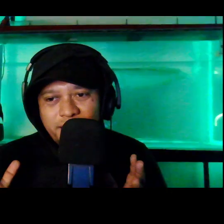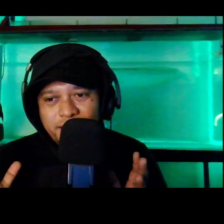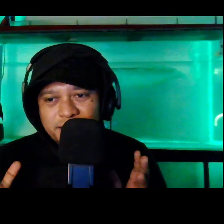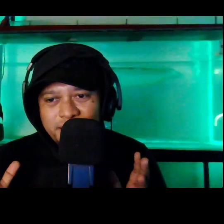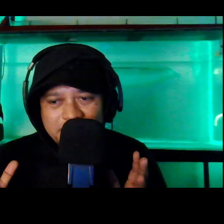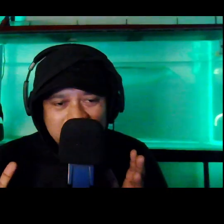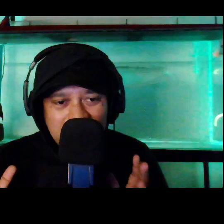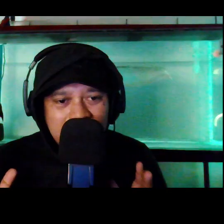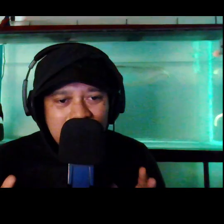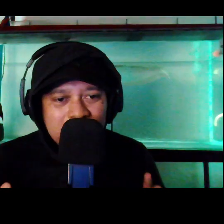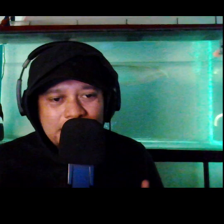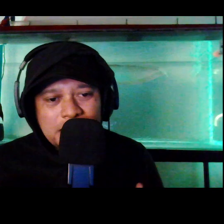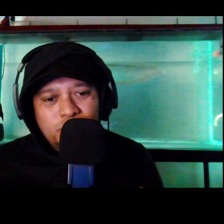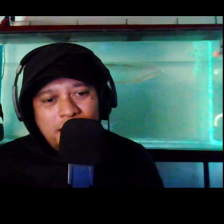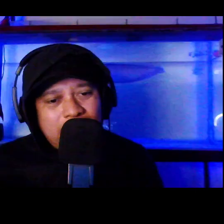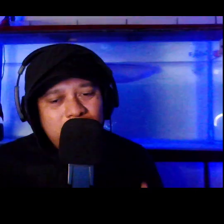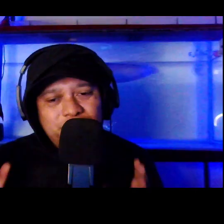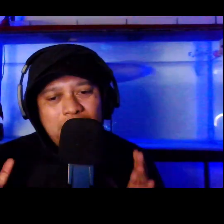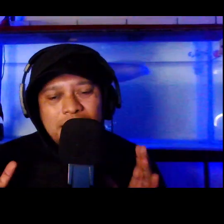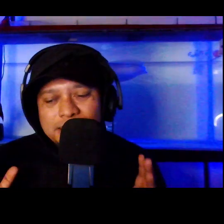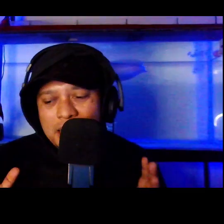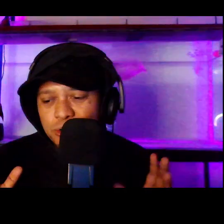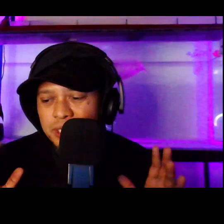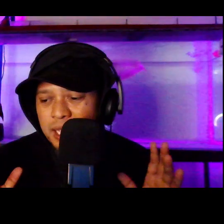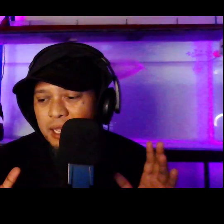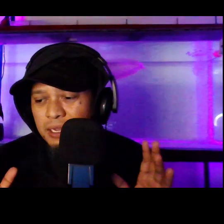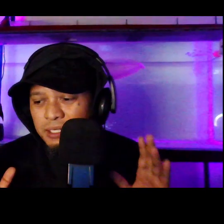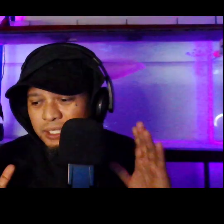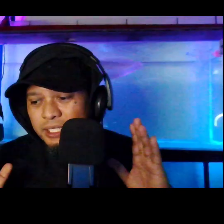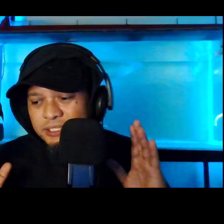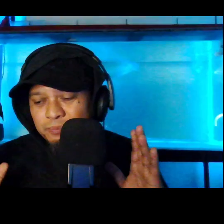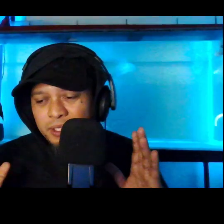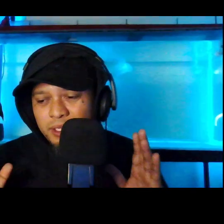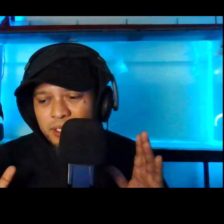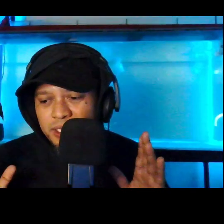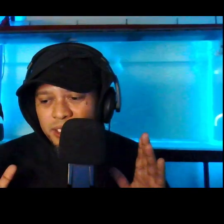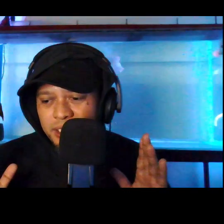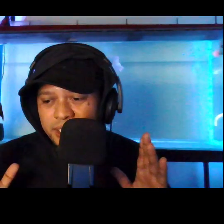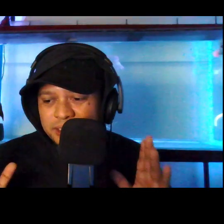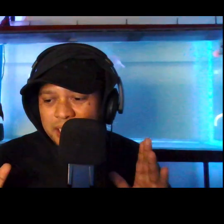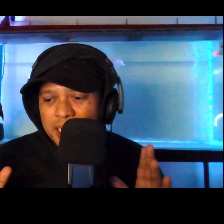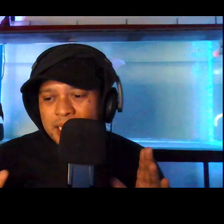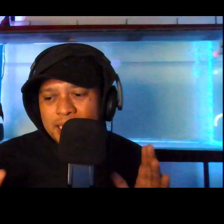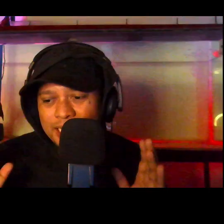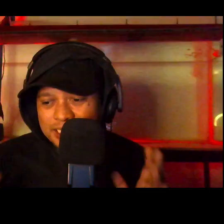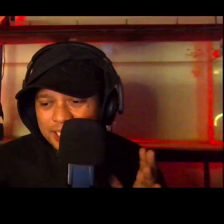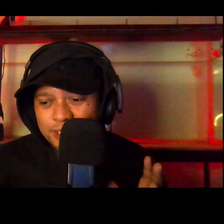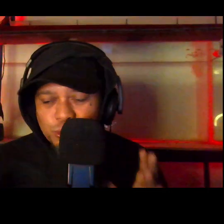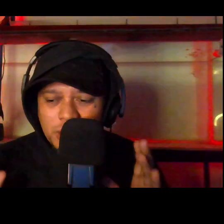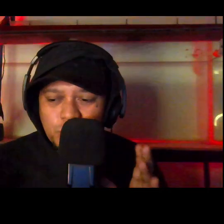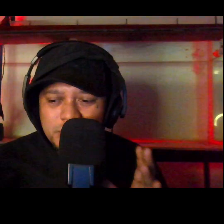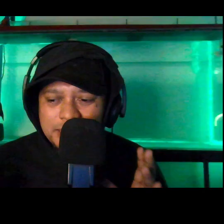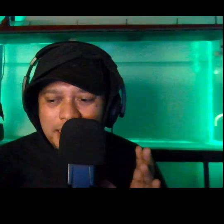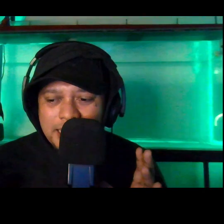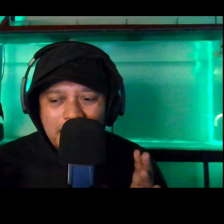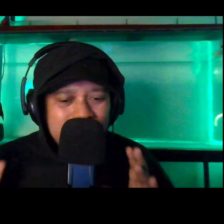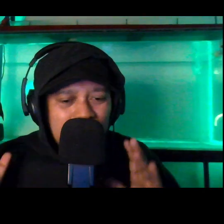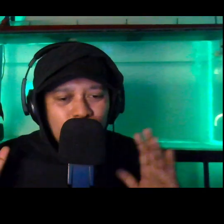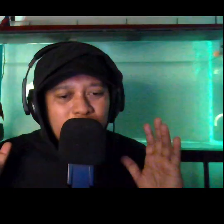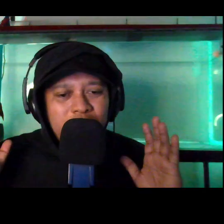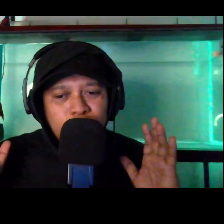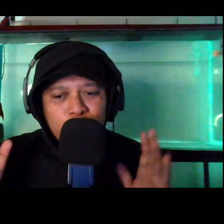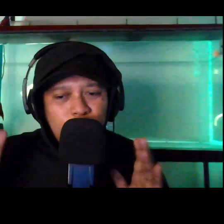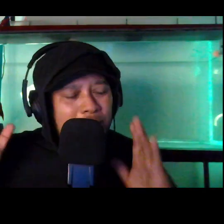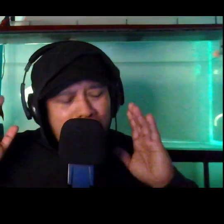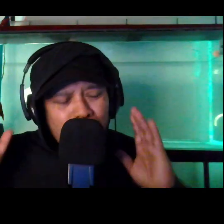kay Risa. Tayo negative talaga tayo sa iniisip ni Risa. Kasi unang-una talaga kahit